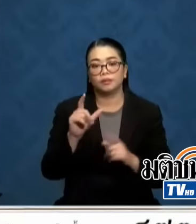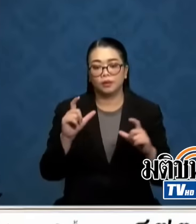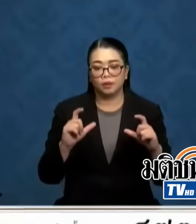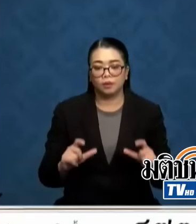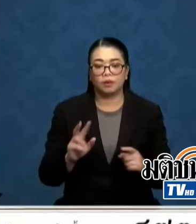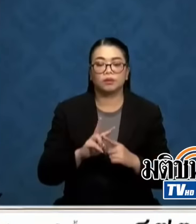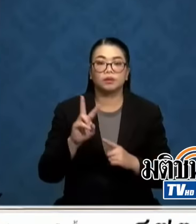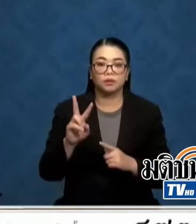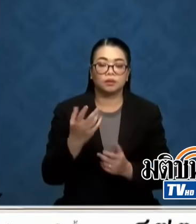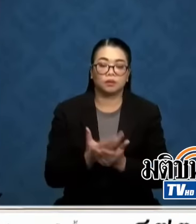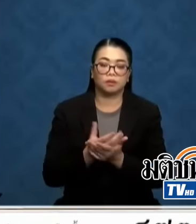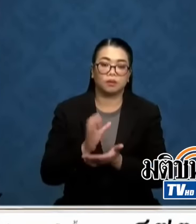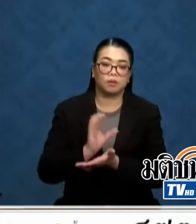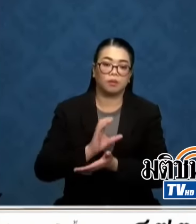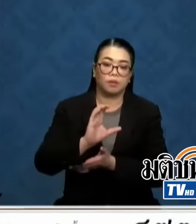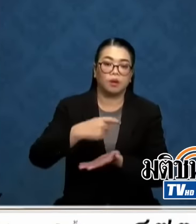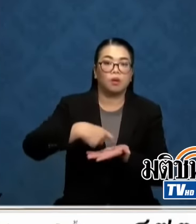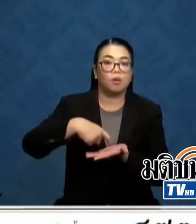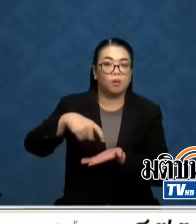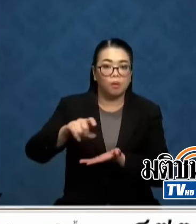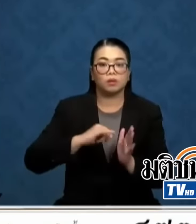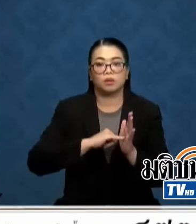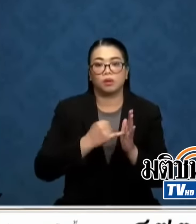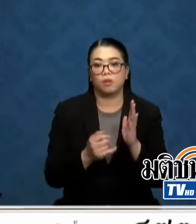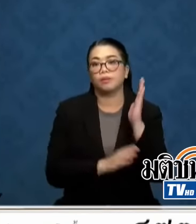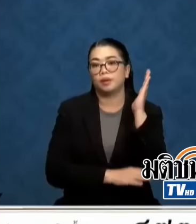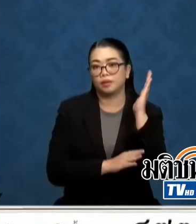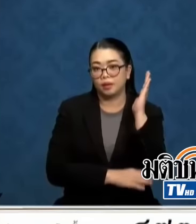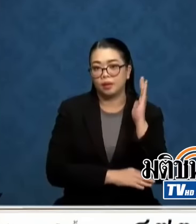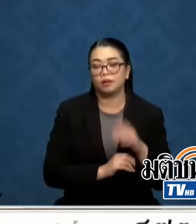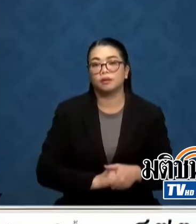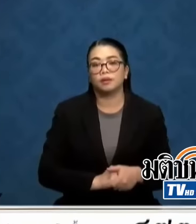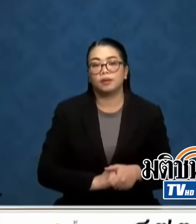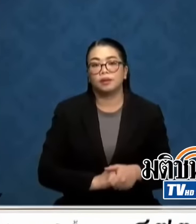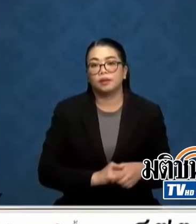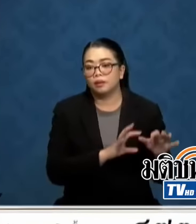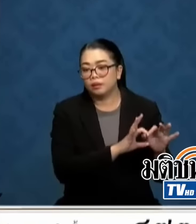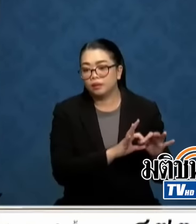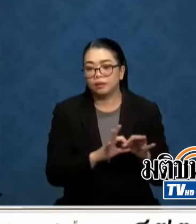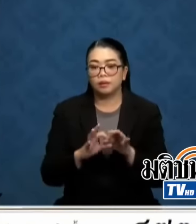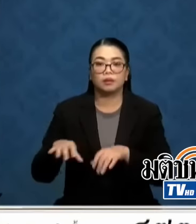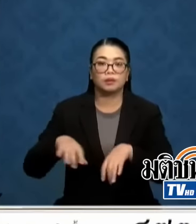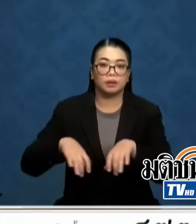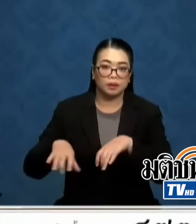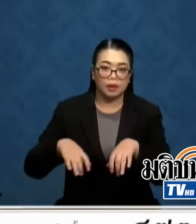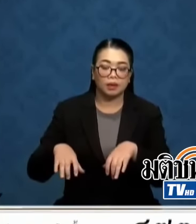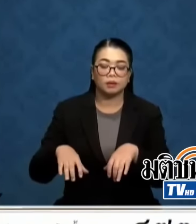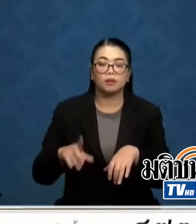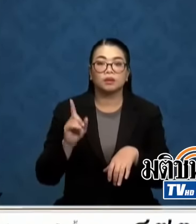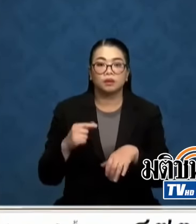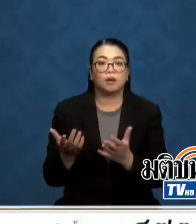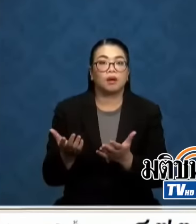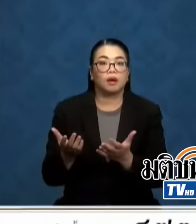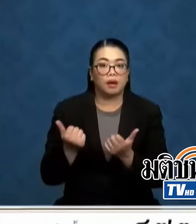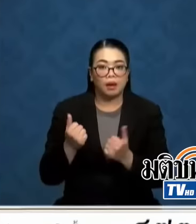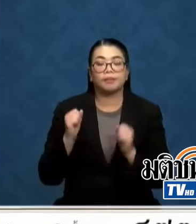โอนงบประมาณส่วนราชการเดียวกันจากจังหวัดชายแดนภาคใต้ไปดำเนินการในพื้นที่อื่นต้องได้